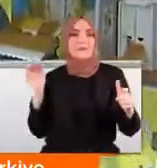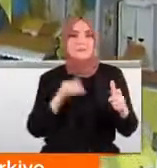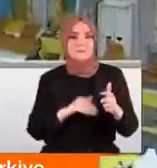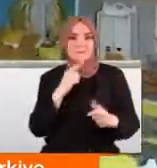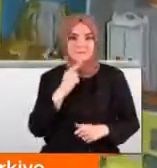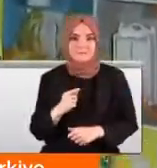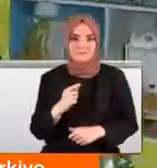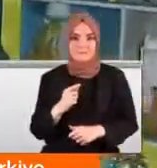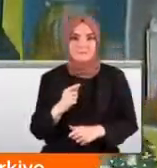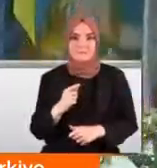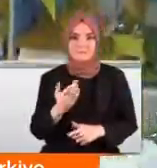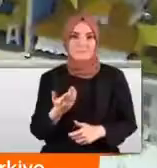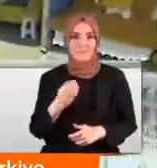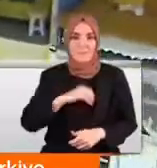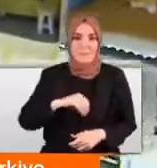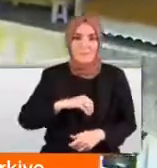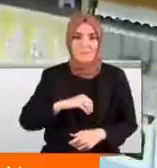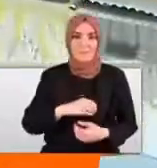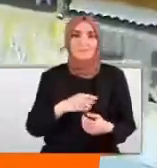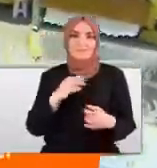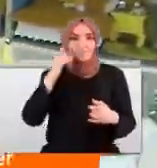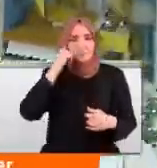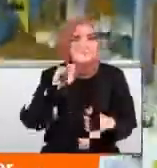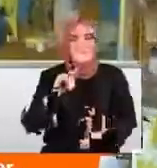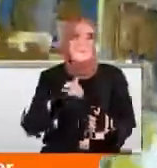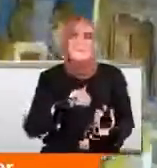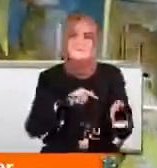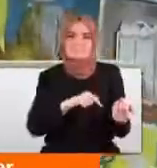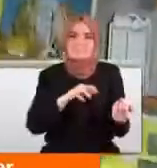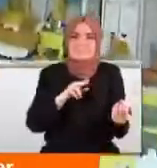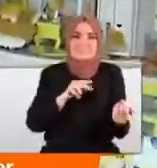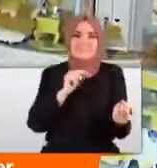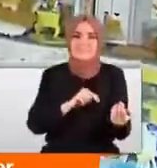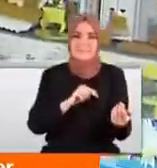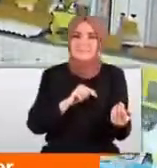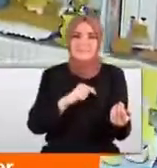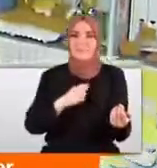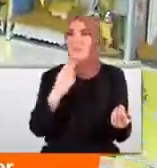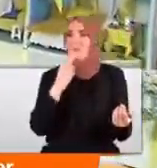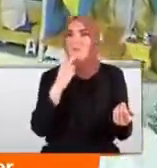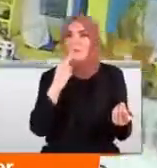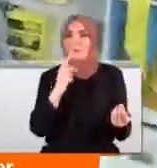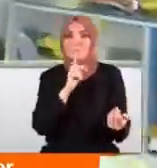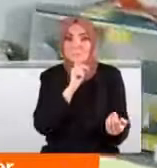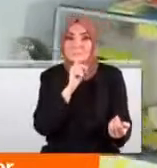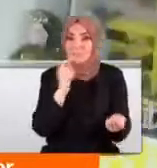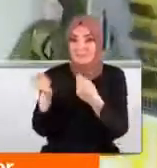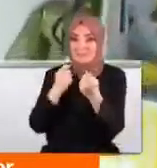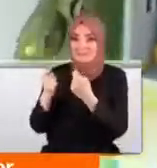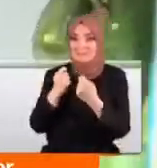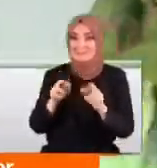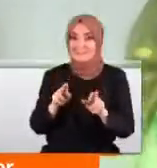uyuyan bir bebek, sesimi duyunca sakin ol diyebilirsiniz. Ama bu bebekler işte gerçeğini aratmadığı